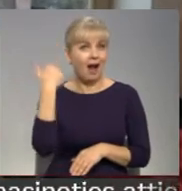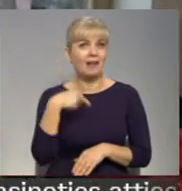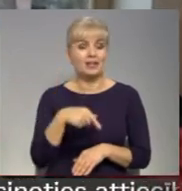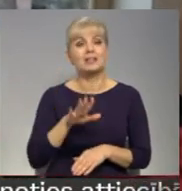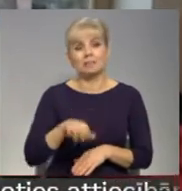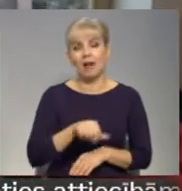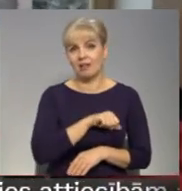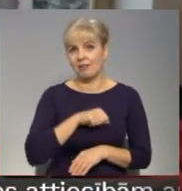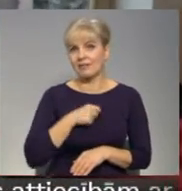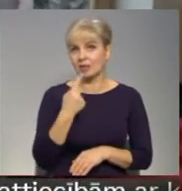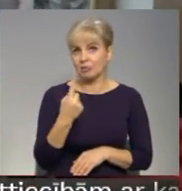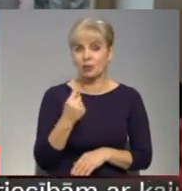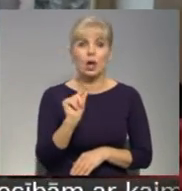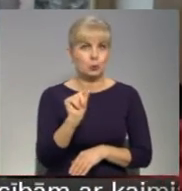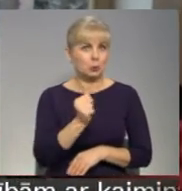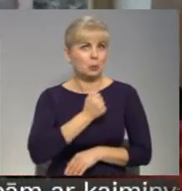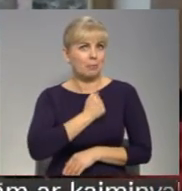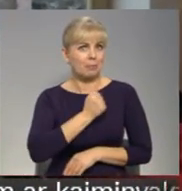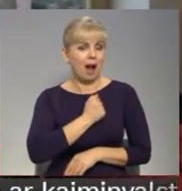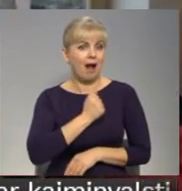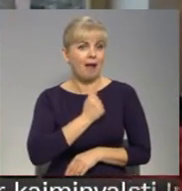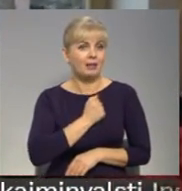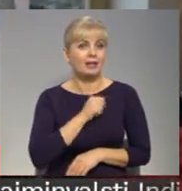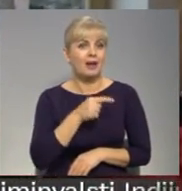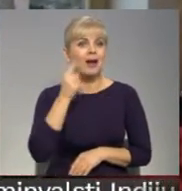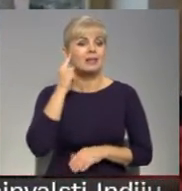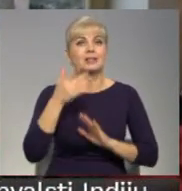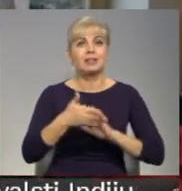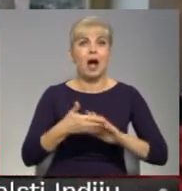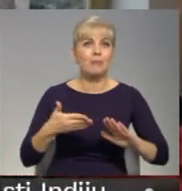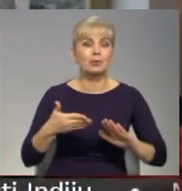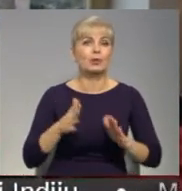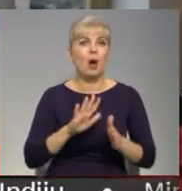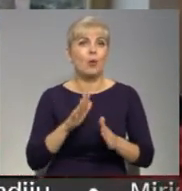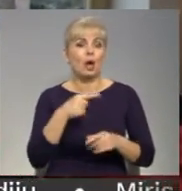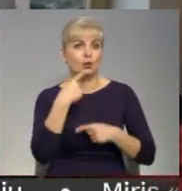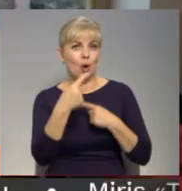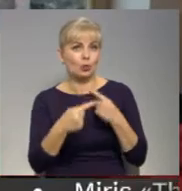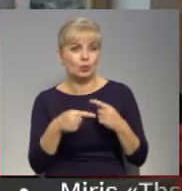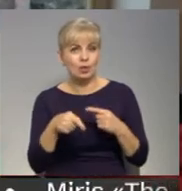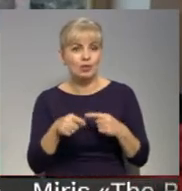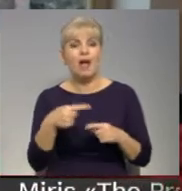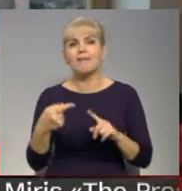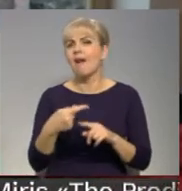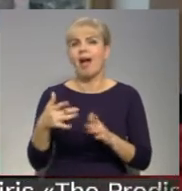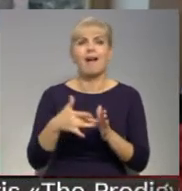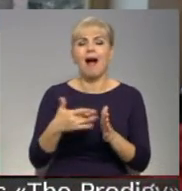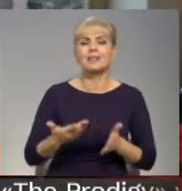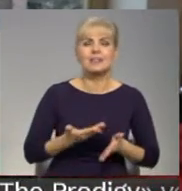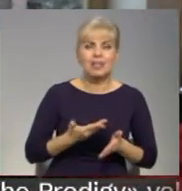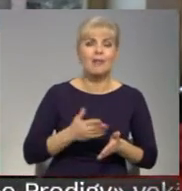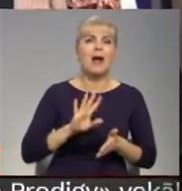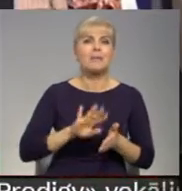palieku viena, tad ir gan nedaudz bailīgi, jo nu, te ir, es saprotu, arī kaut kādas runas par to, ka te vēl kāds dzīvo bez